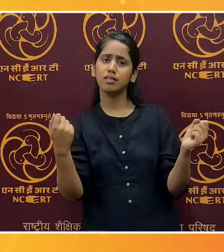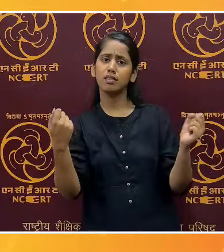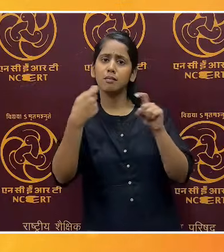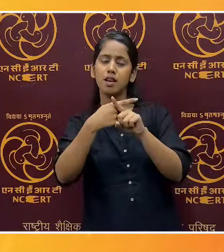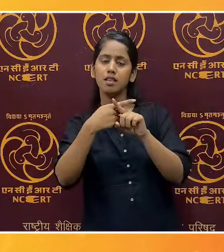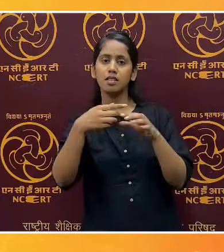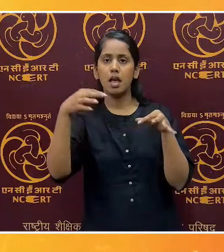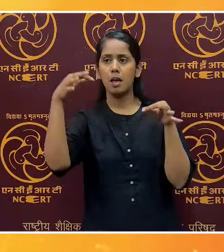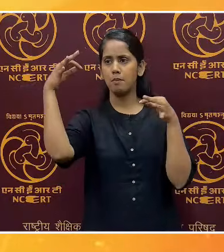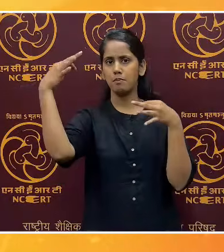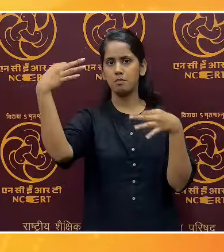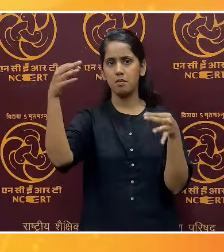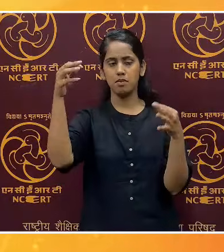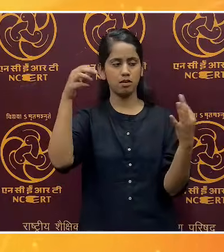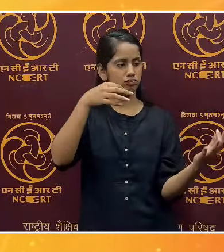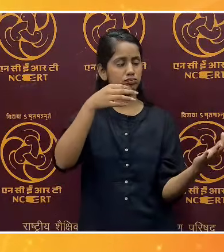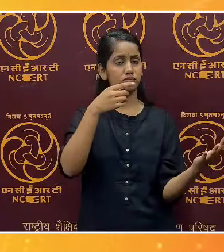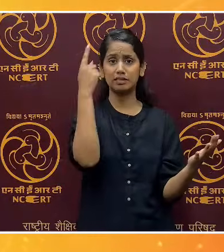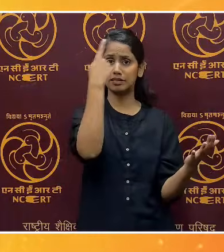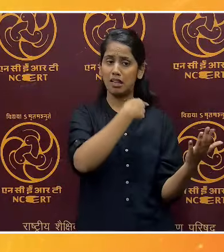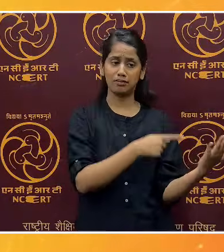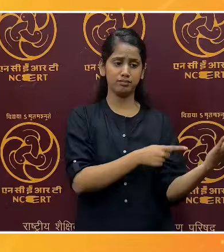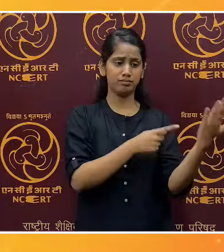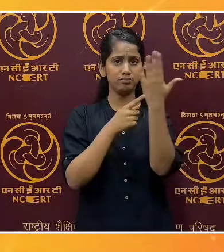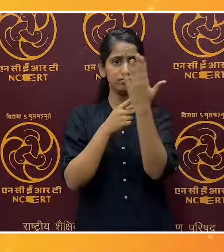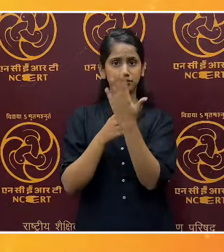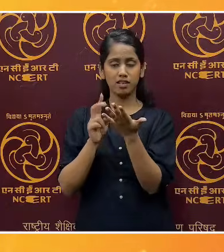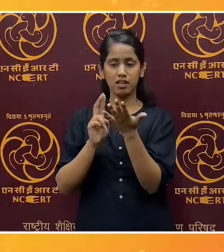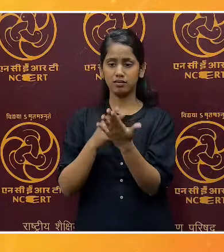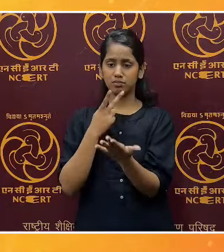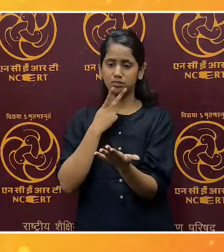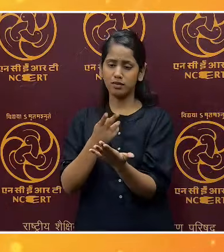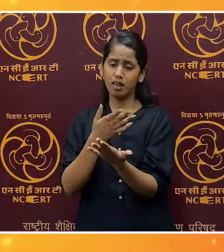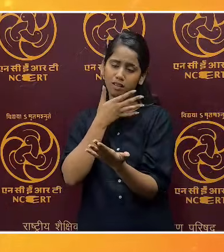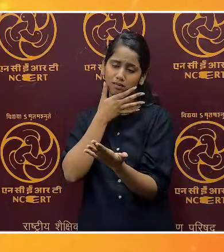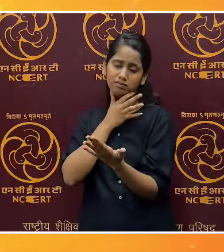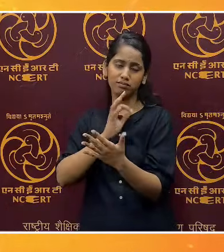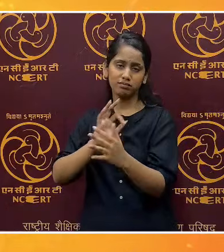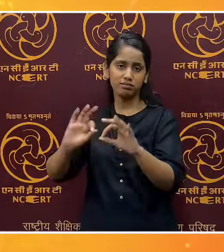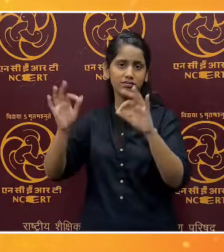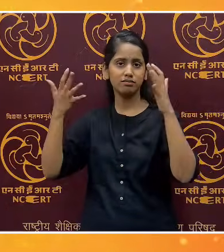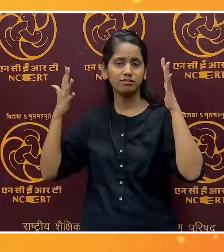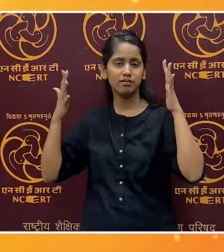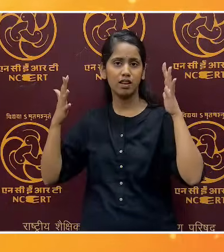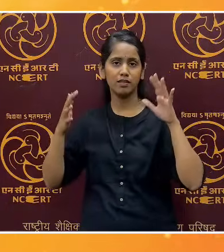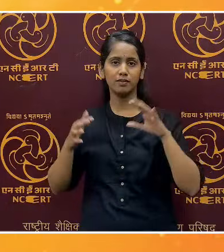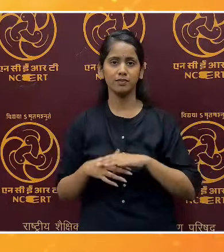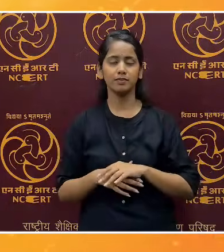कागज पर आ जाता रूप, मन कह उठता क्या ही खूब।